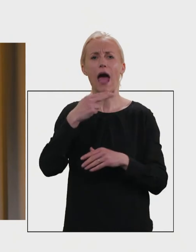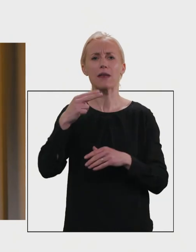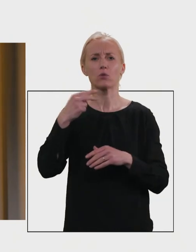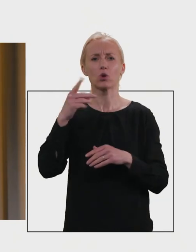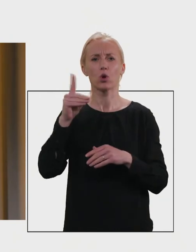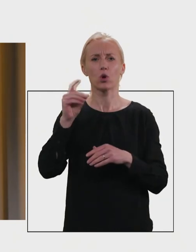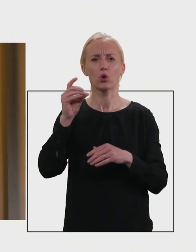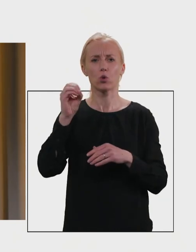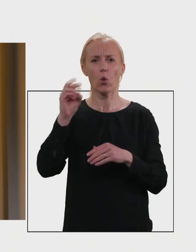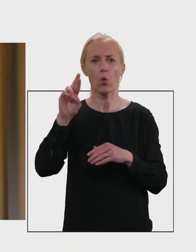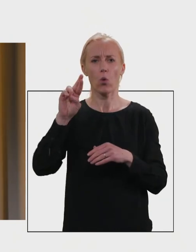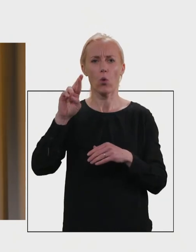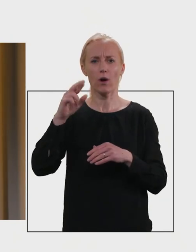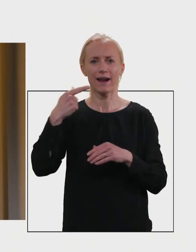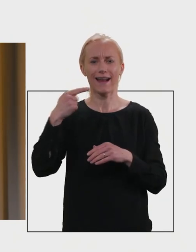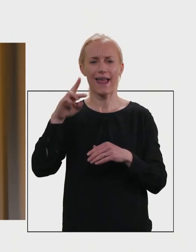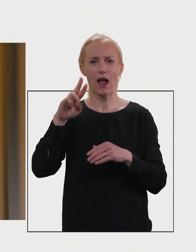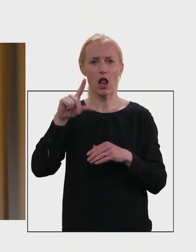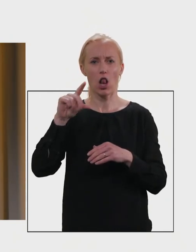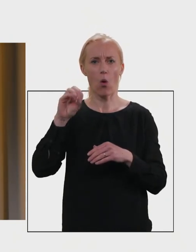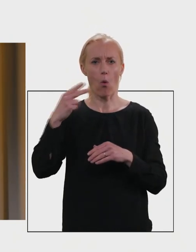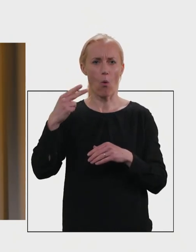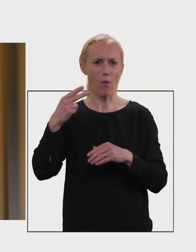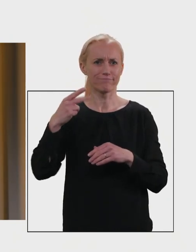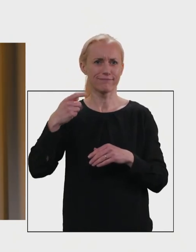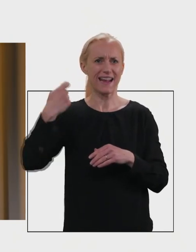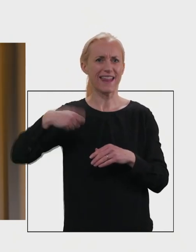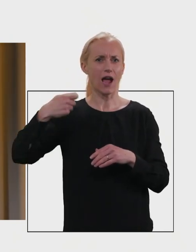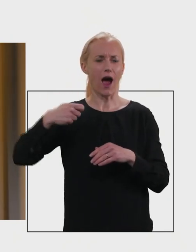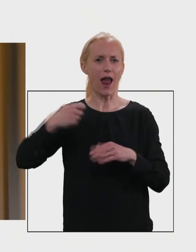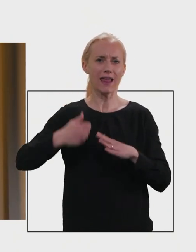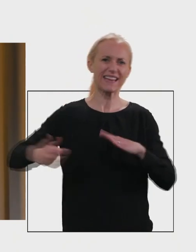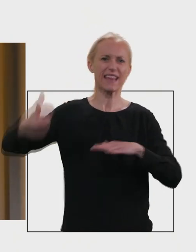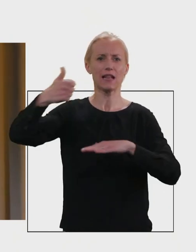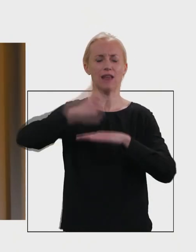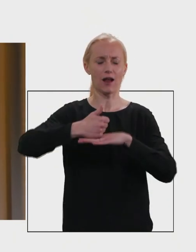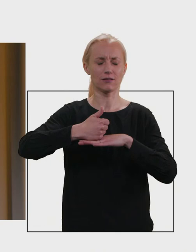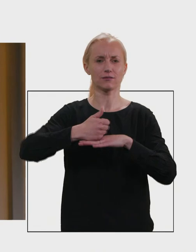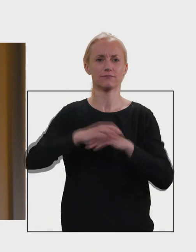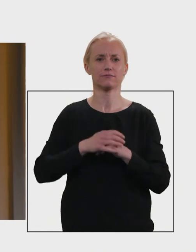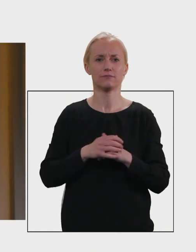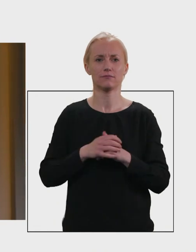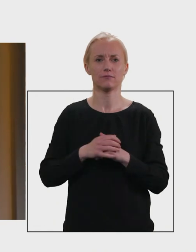auch am Anfang gesehen, der Generalintendant. Und an das